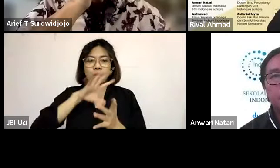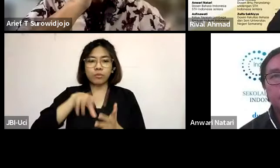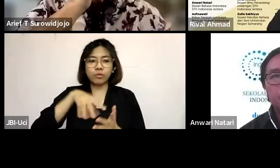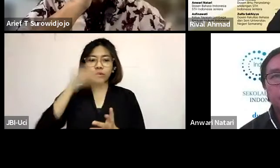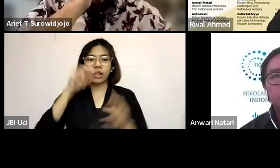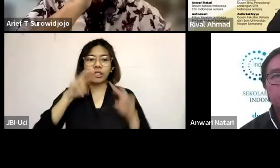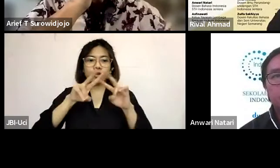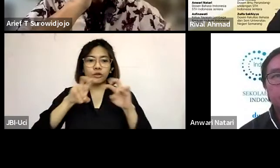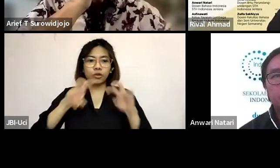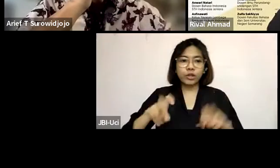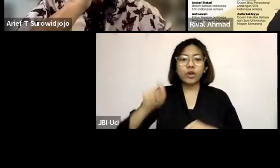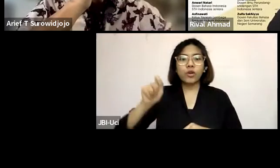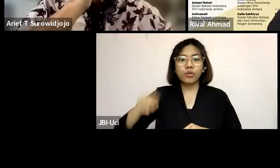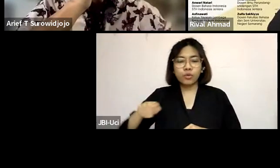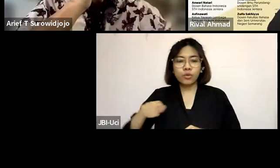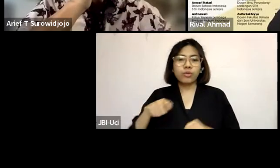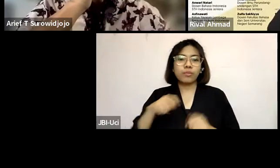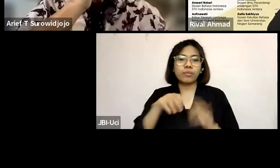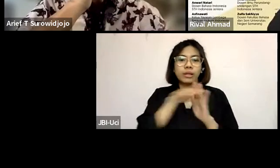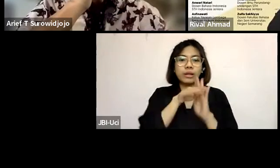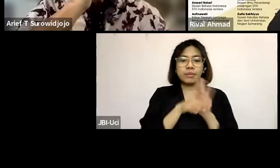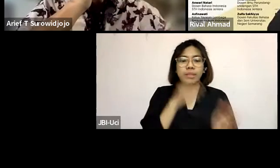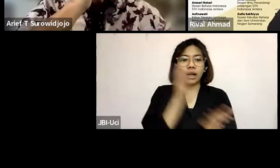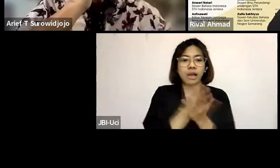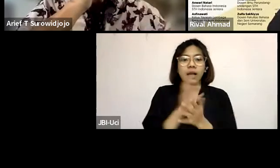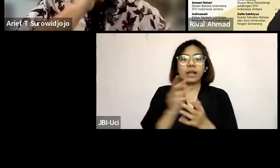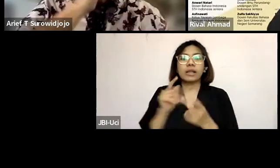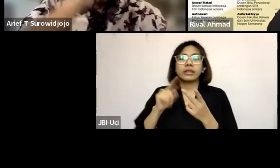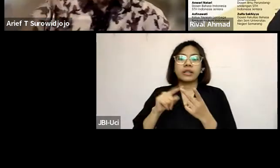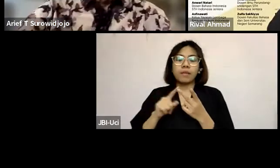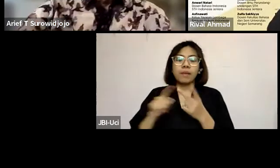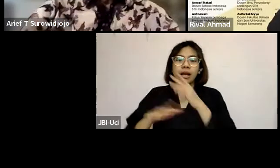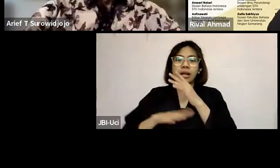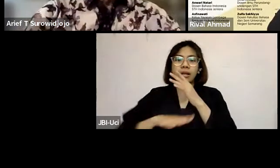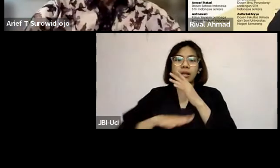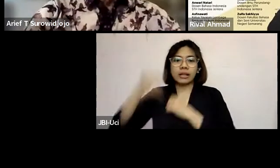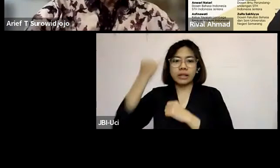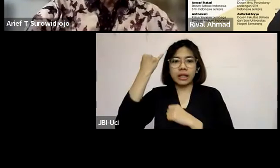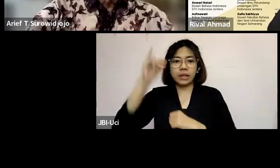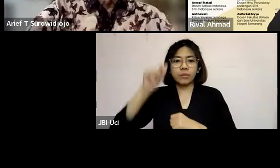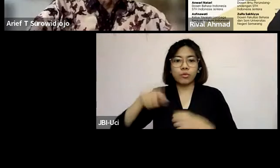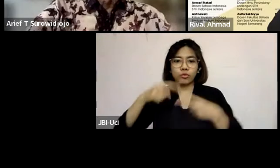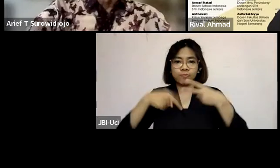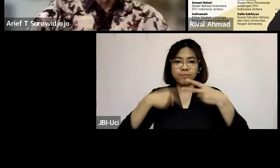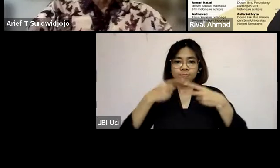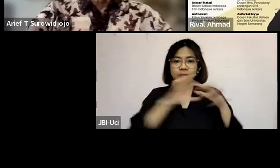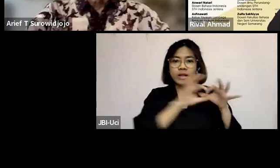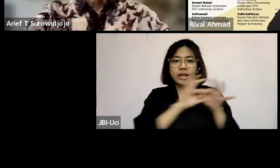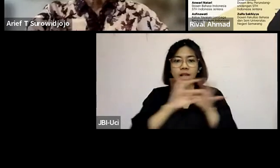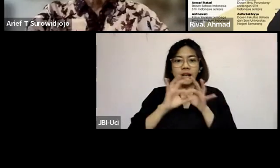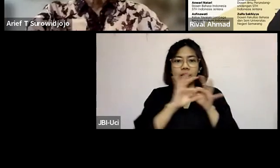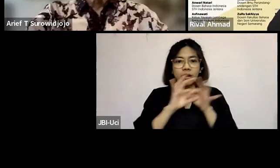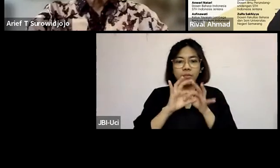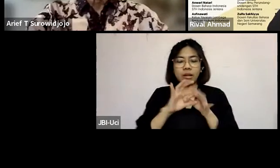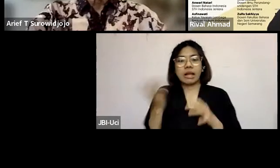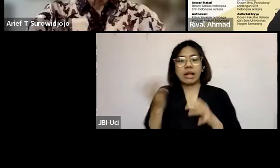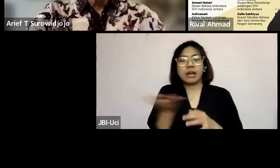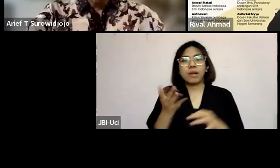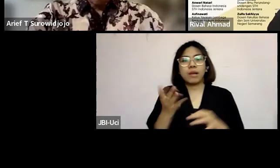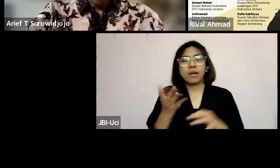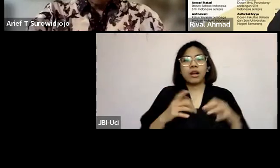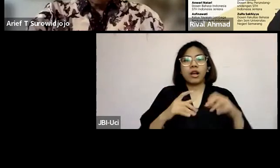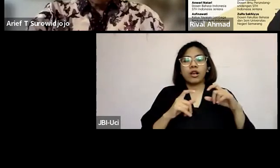bekerjasama dengan bidang studi dasar-dasar ilmu hukum Sekolah Tinggi hukum Indonesia jentera serta didukung